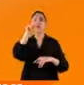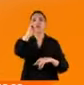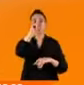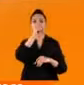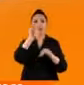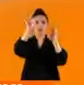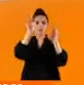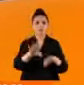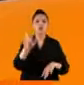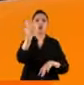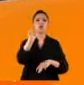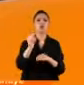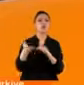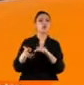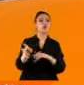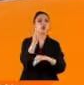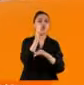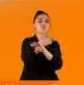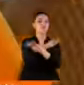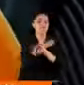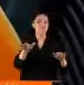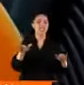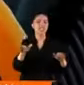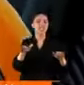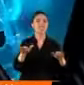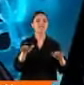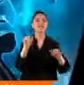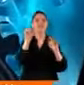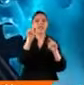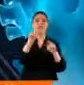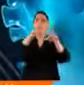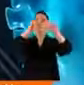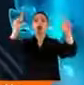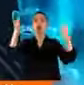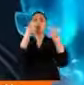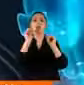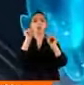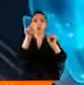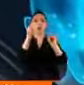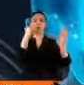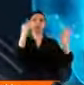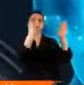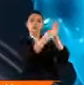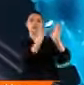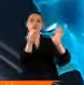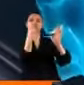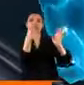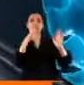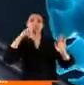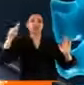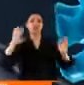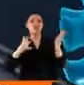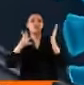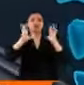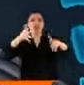süreci 30 günün sonunda bitti bir nebze de olsa. Harita bu. Görüyorsunuz kıpkırmızı.